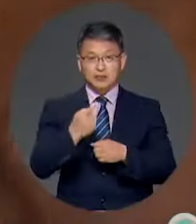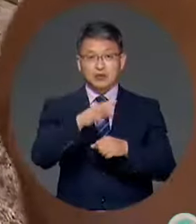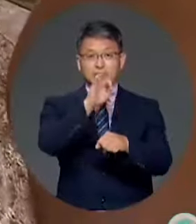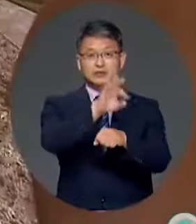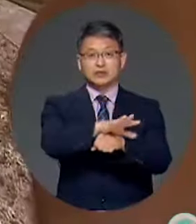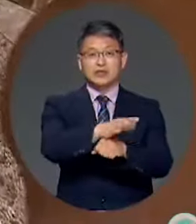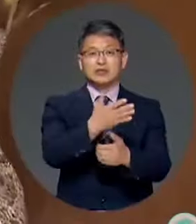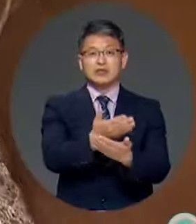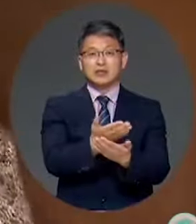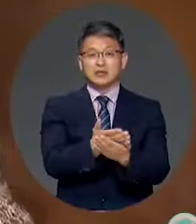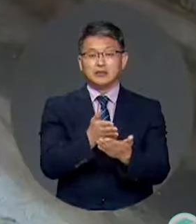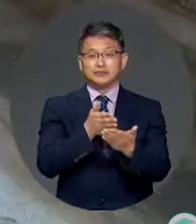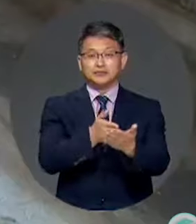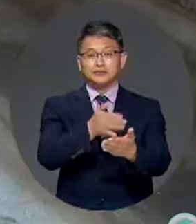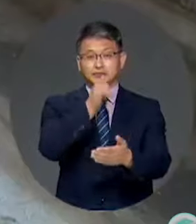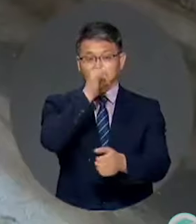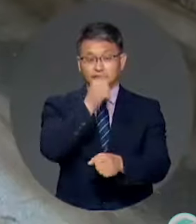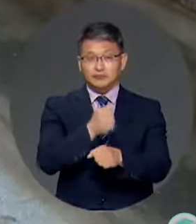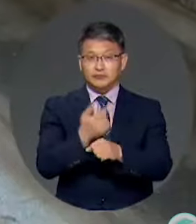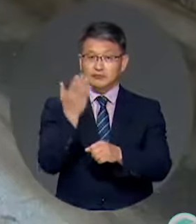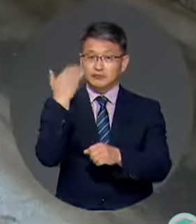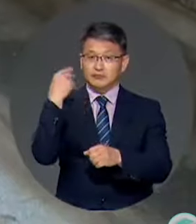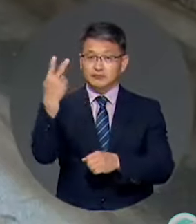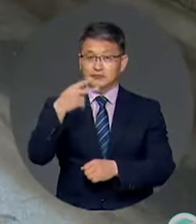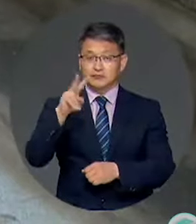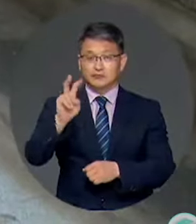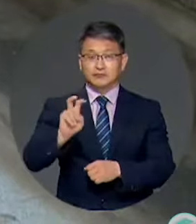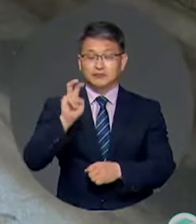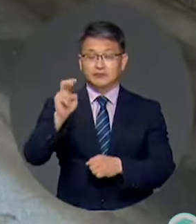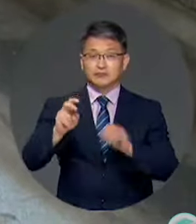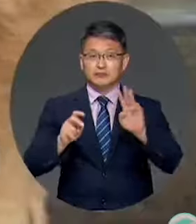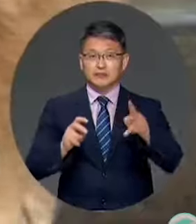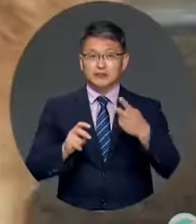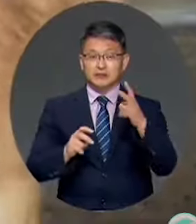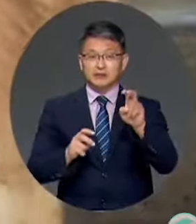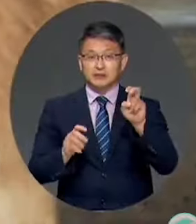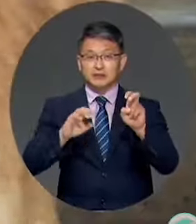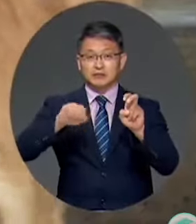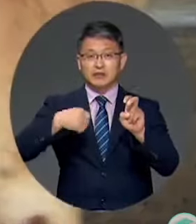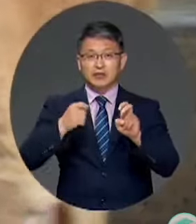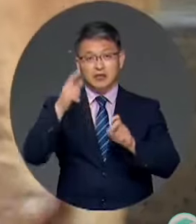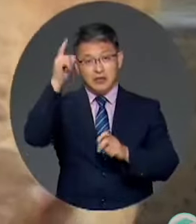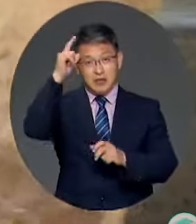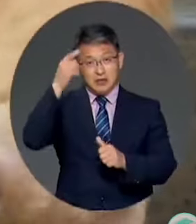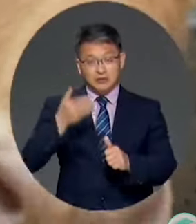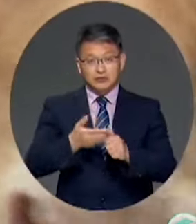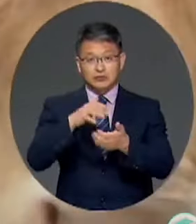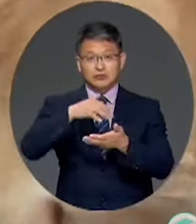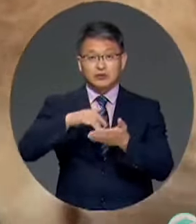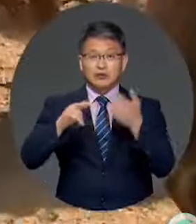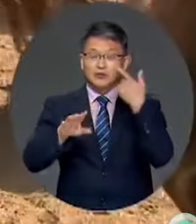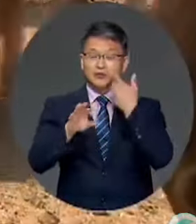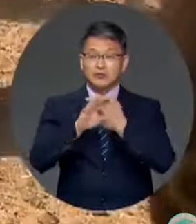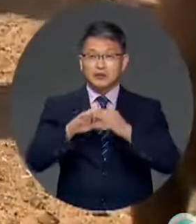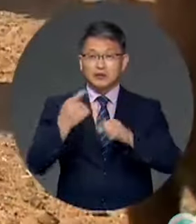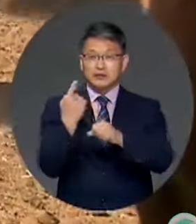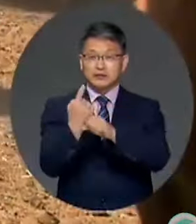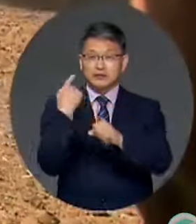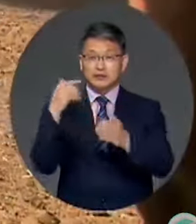나설 것도 요구하고 있습니다. 지난 2020년 322만 마리던 국내 한우 사육 두수는